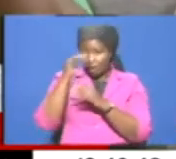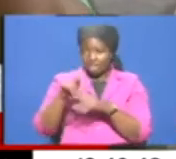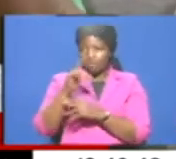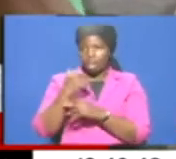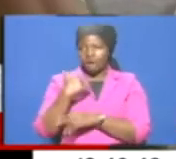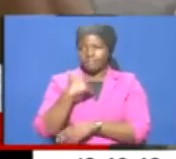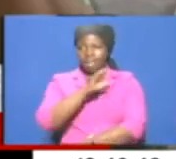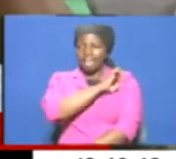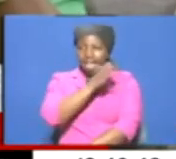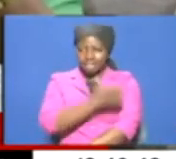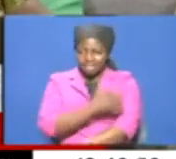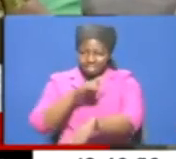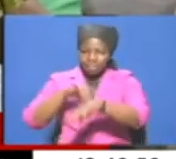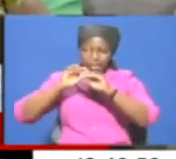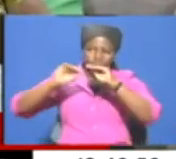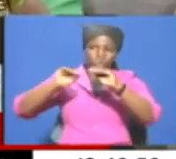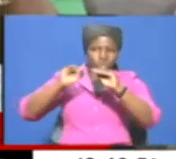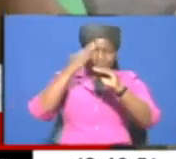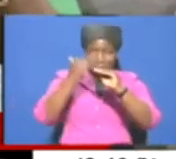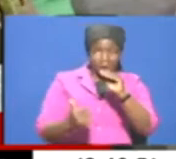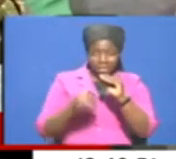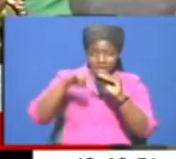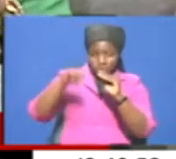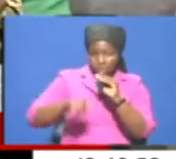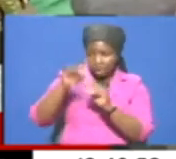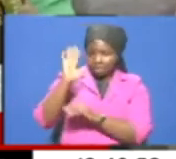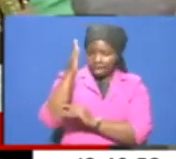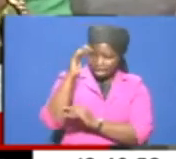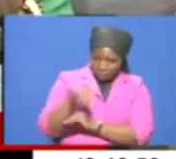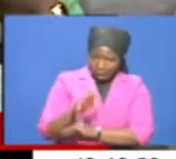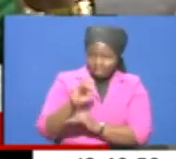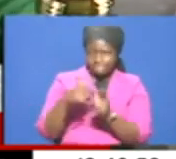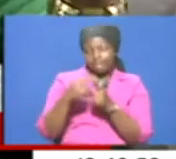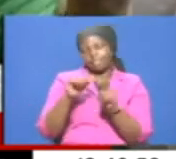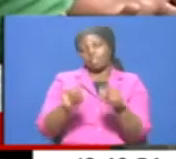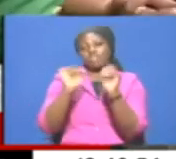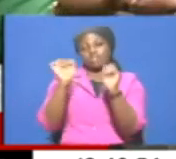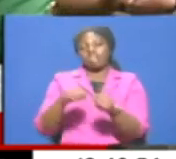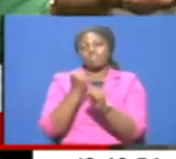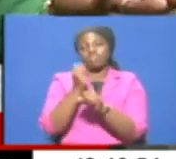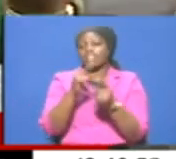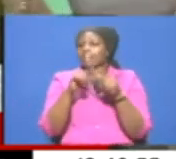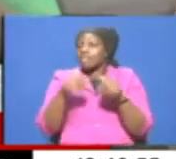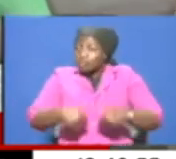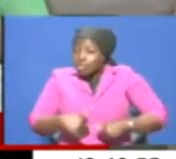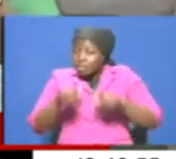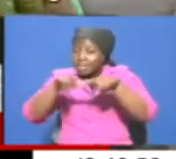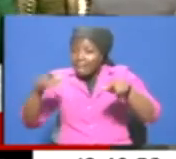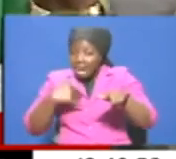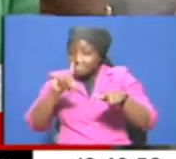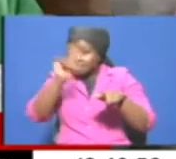Wakishaelimishwa kwa nini wanaweza kupanda mti, ndio watafanya. Lakini vijana wako na mashamba kweli?